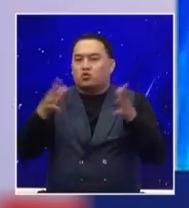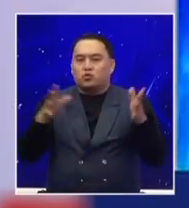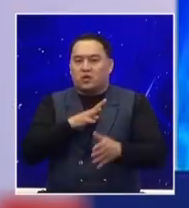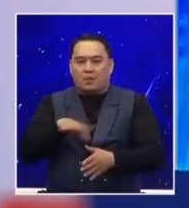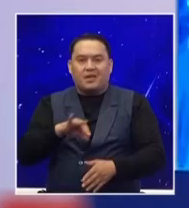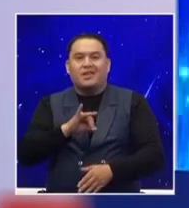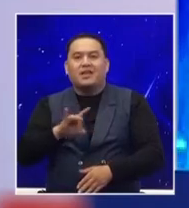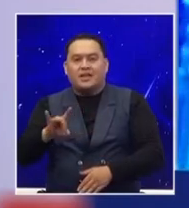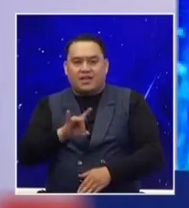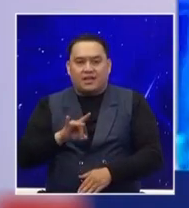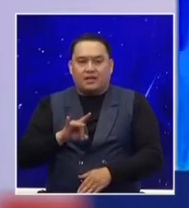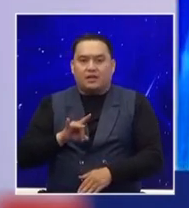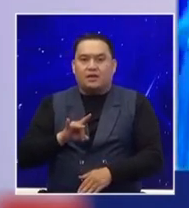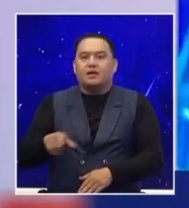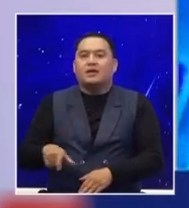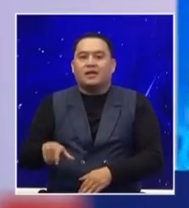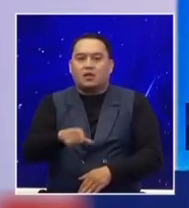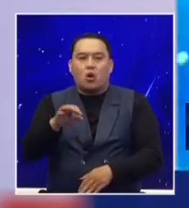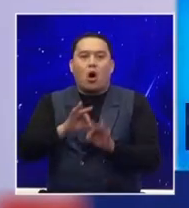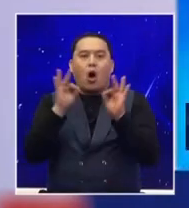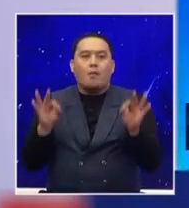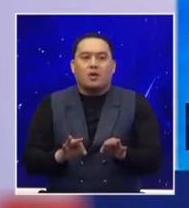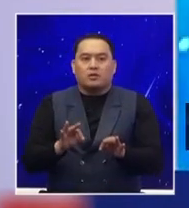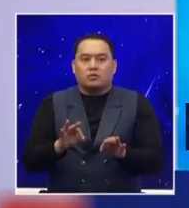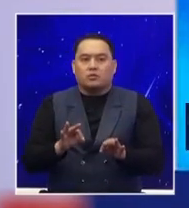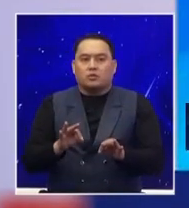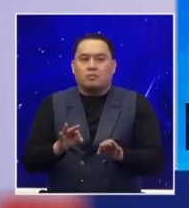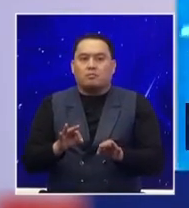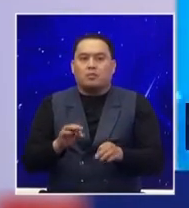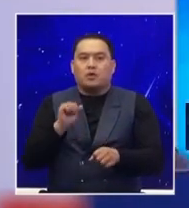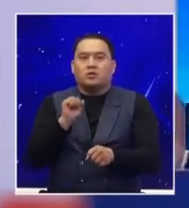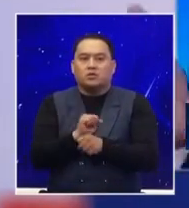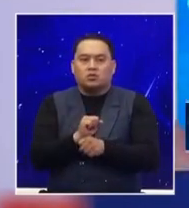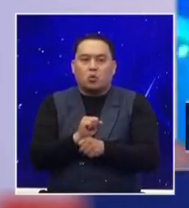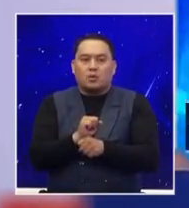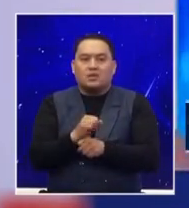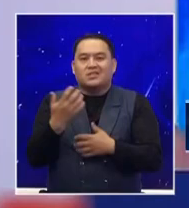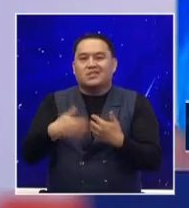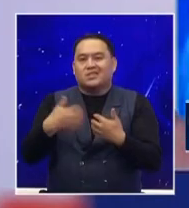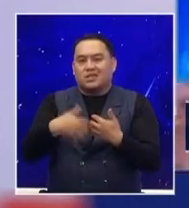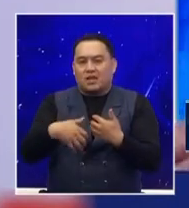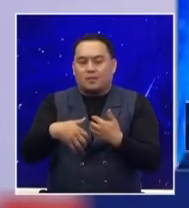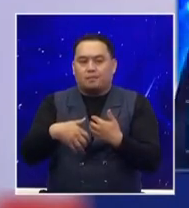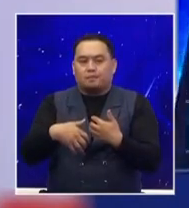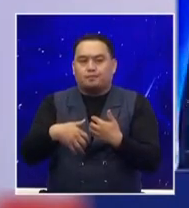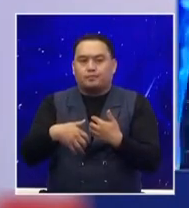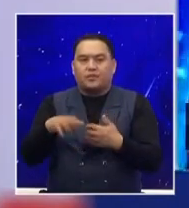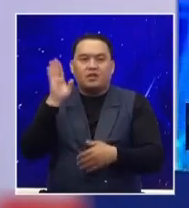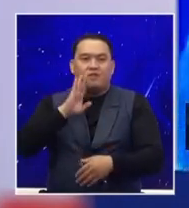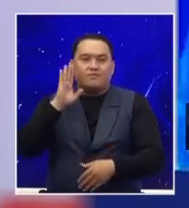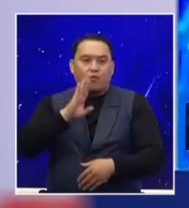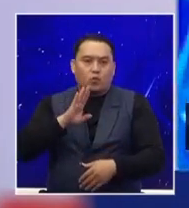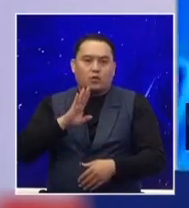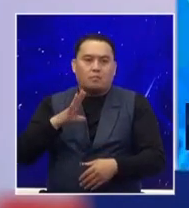реке Или. Объем воды, сток, мы его называем, сток, в среднем в водные годы